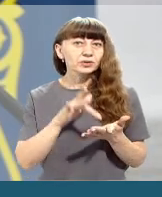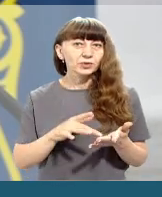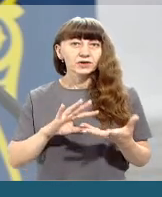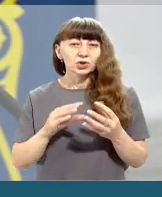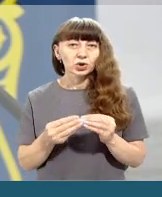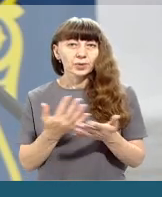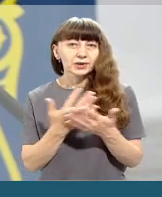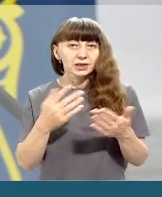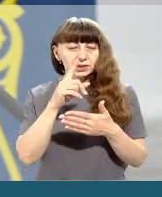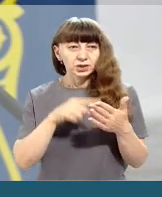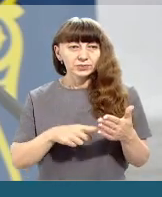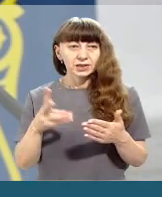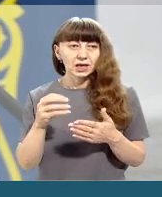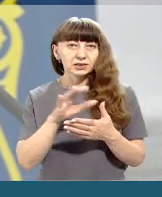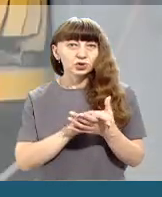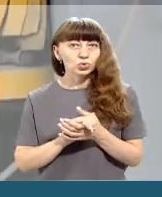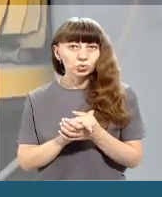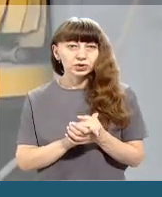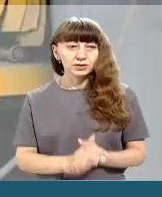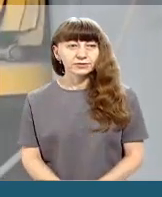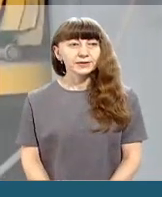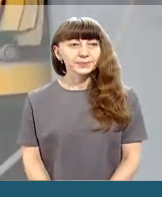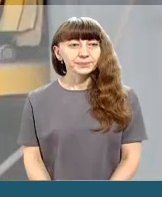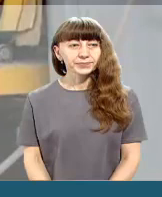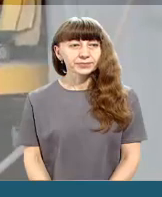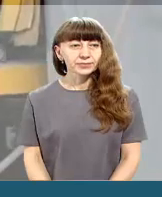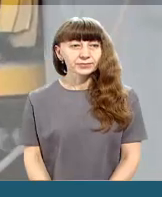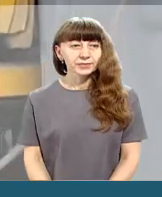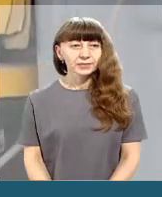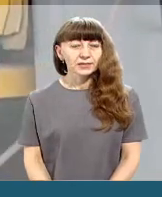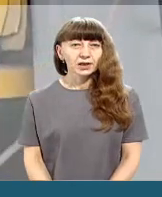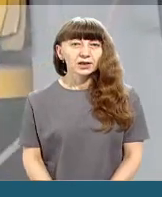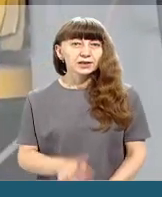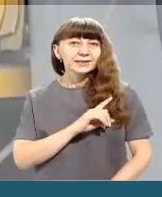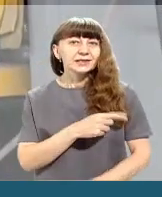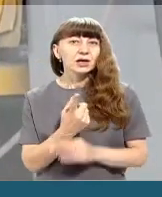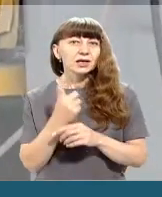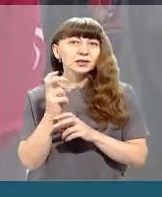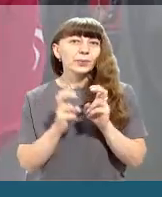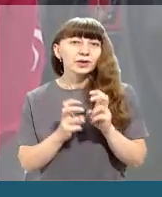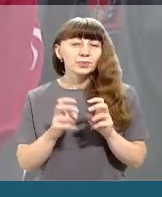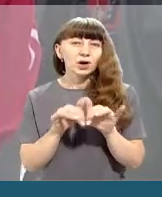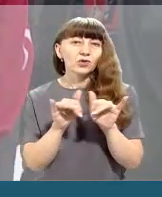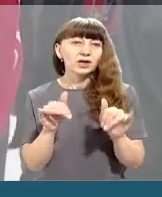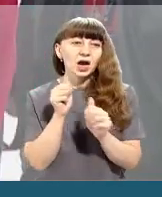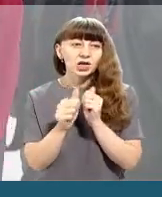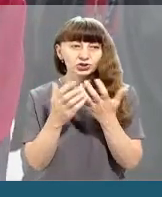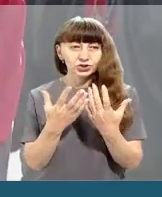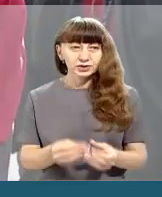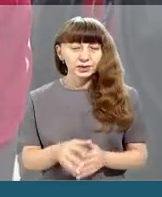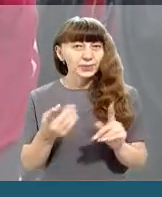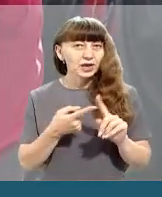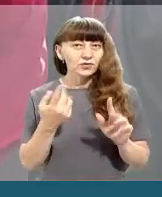тығыз байланыста боламыз деген сенімдеміз. Бұл кәсіпорындардың қуаттылығы күн санап артып келеді. Бірінші кезекте елдің әлеуметтік